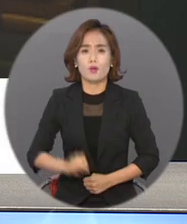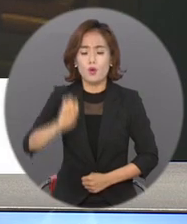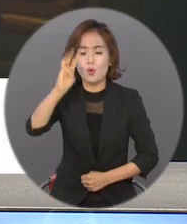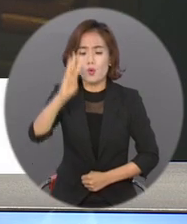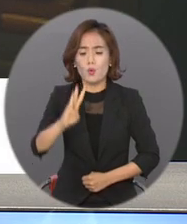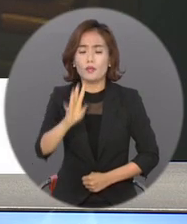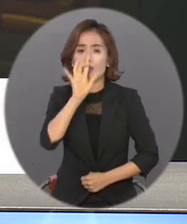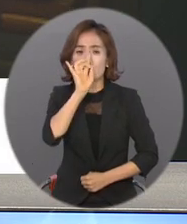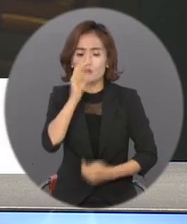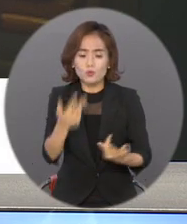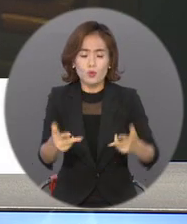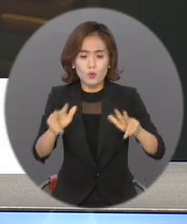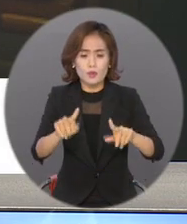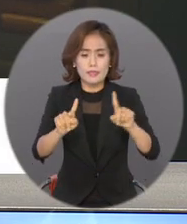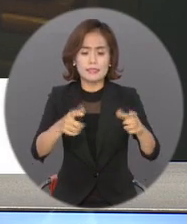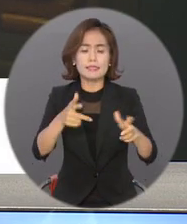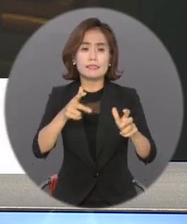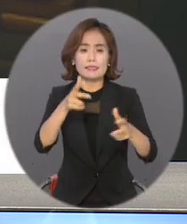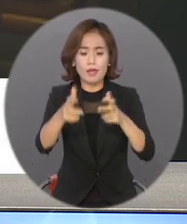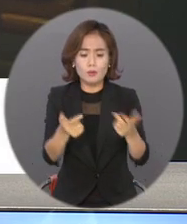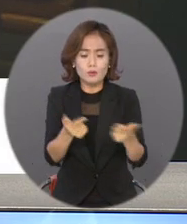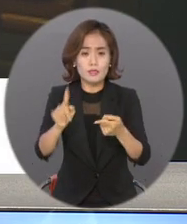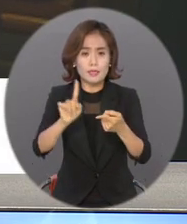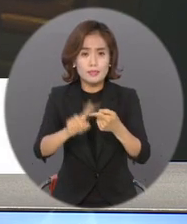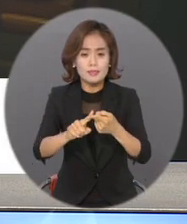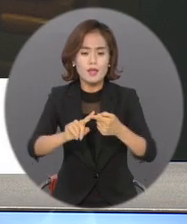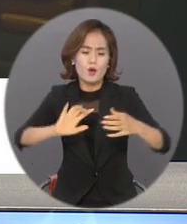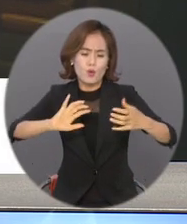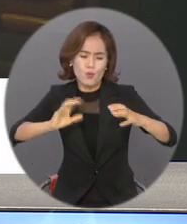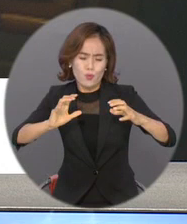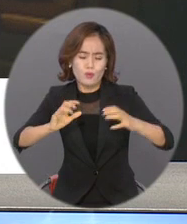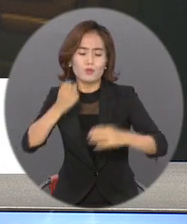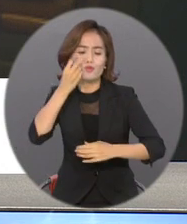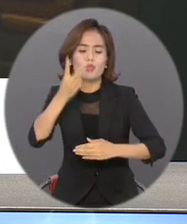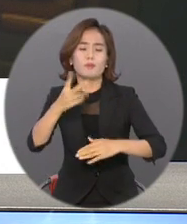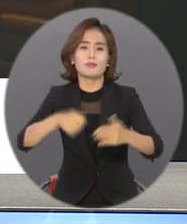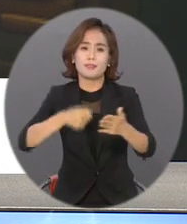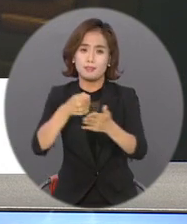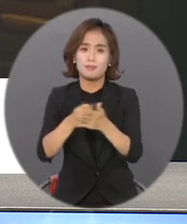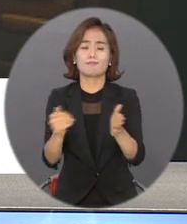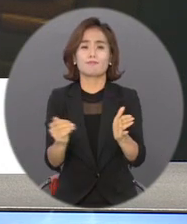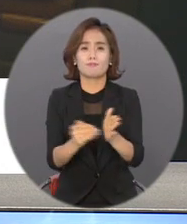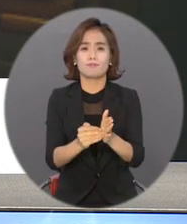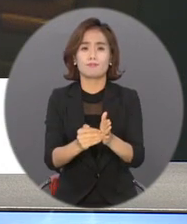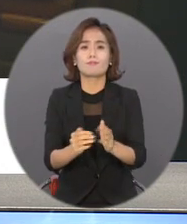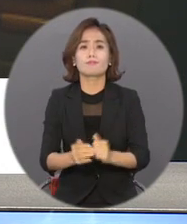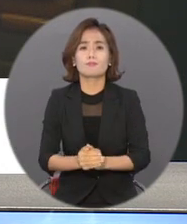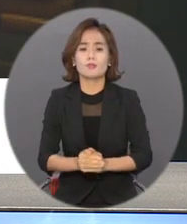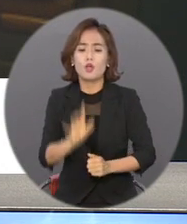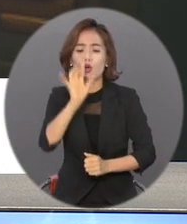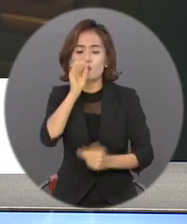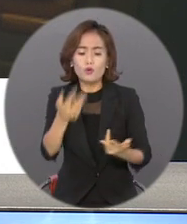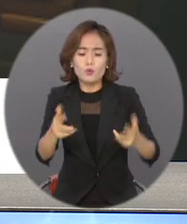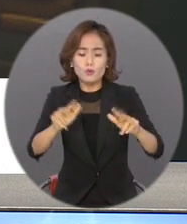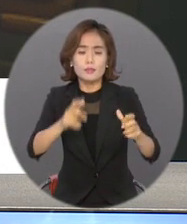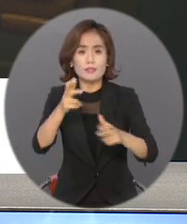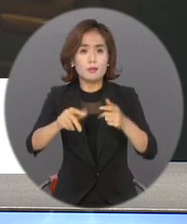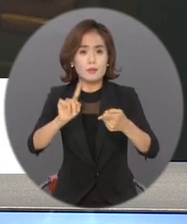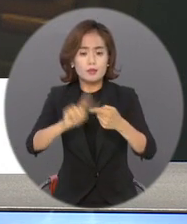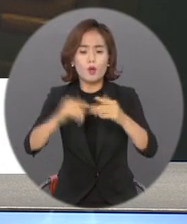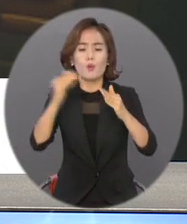광주 중앙공원 일지구 사업 조정안이 논란 끝에 두 달 만에 의결됐습니다. 이로써 중앙공원 일지구